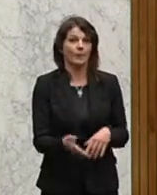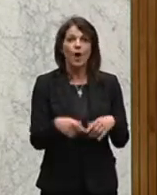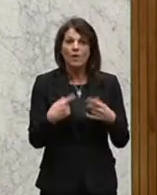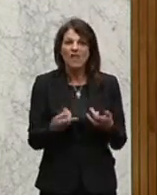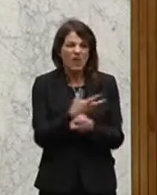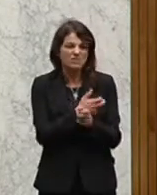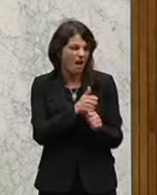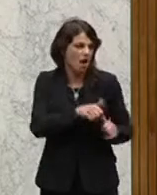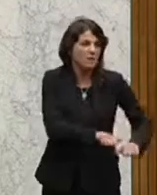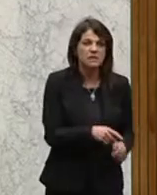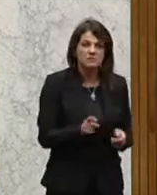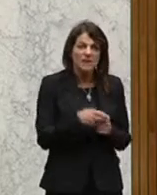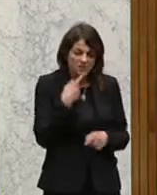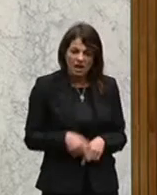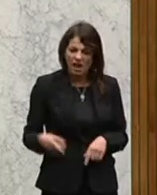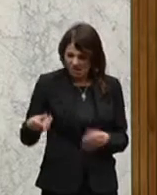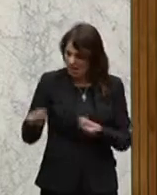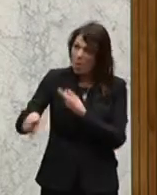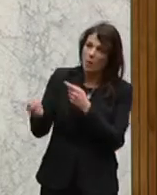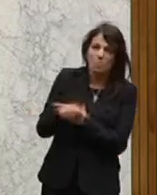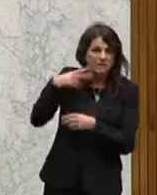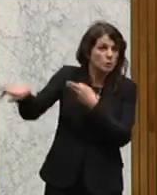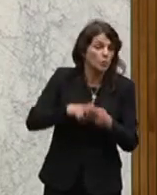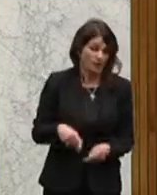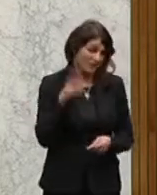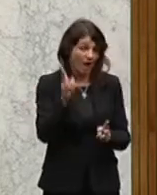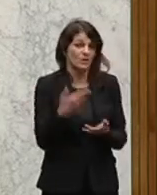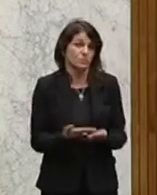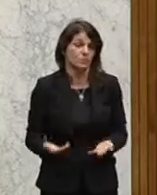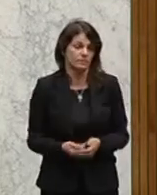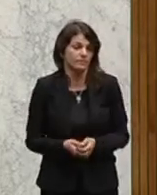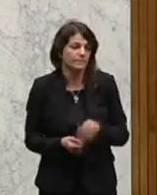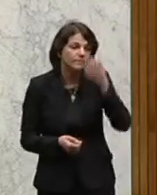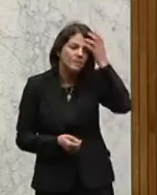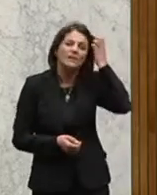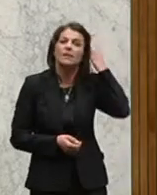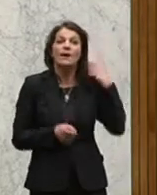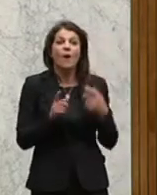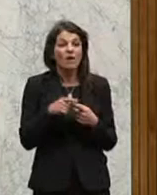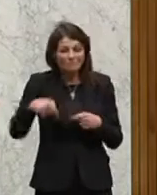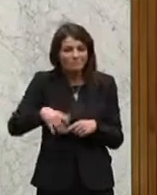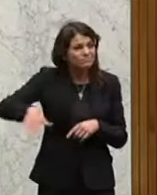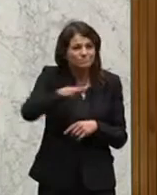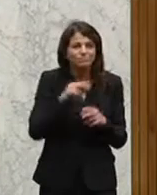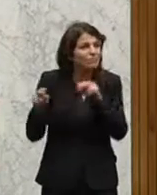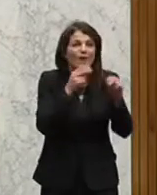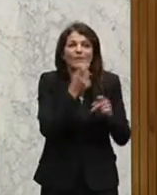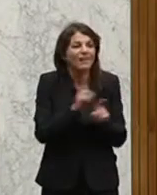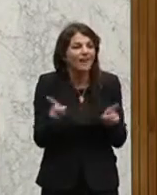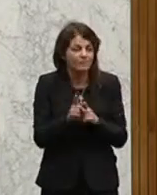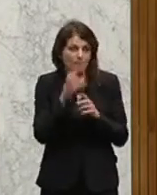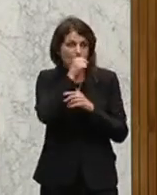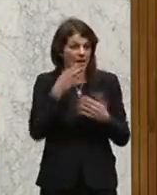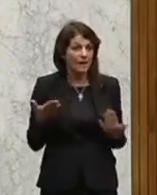uns erpresst, dass wir diesen Krempel zurücknehmen. So sieht es nämlich aus. Und über das redet hier keiner. Und als